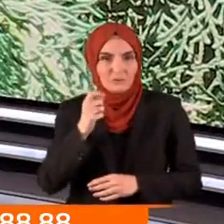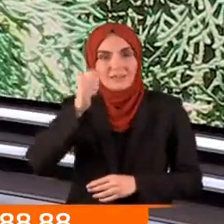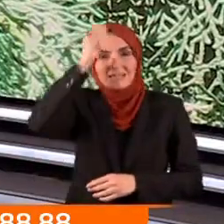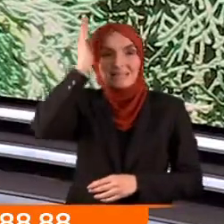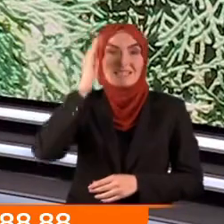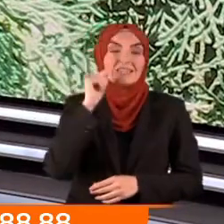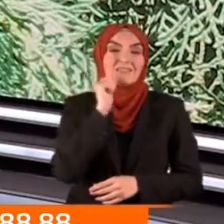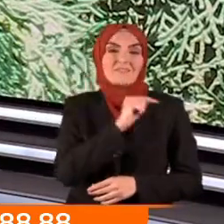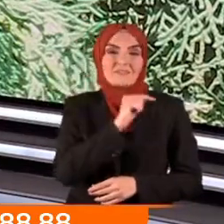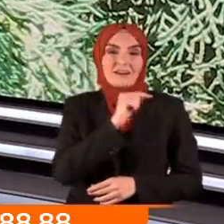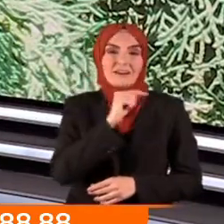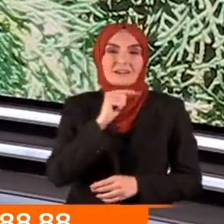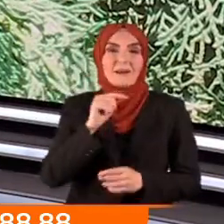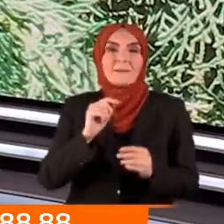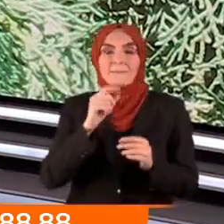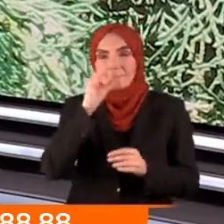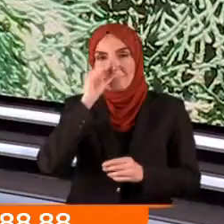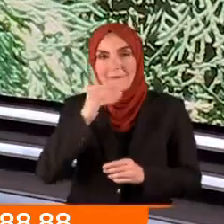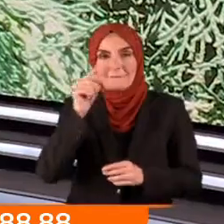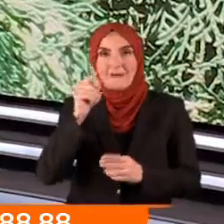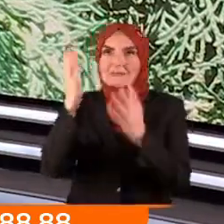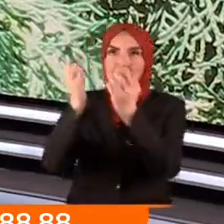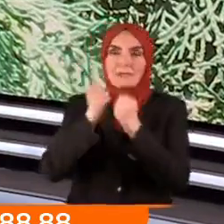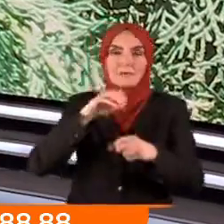papağana "Niye kaçtın oğlum?" diye seslendi.